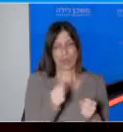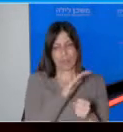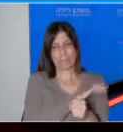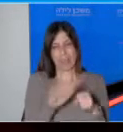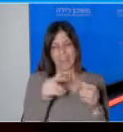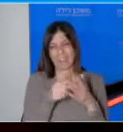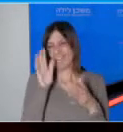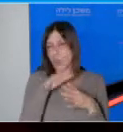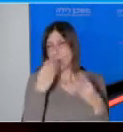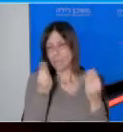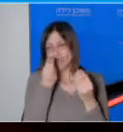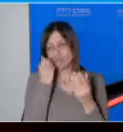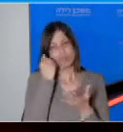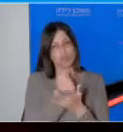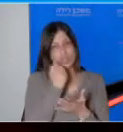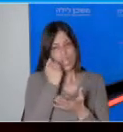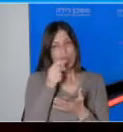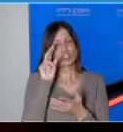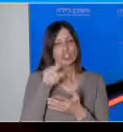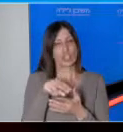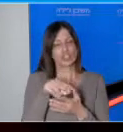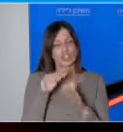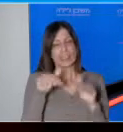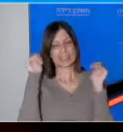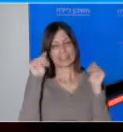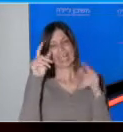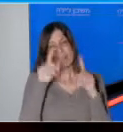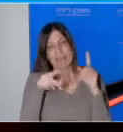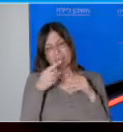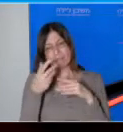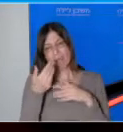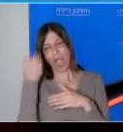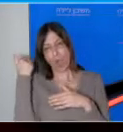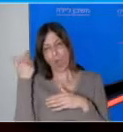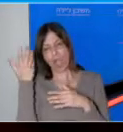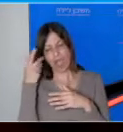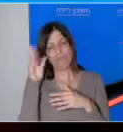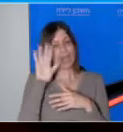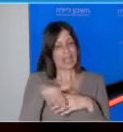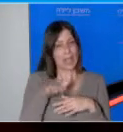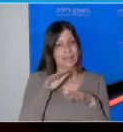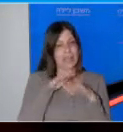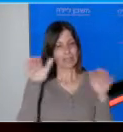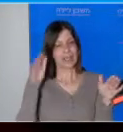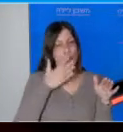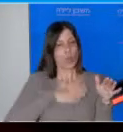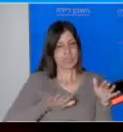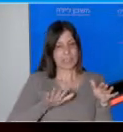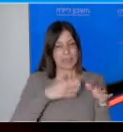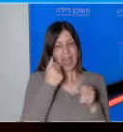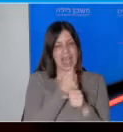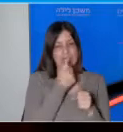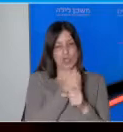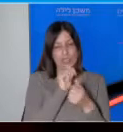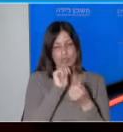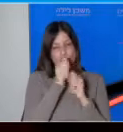כי גם כשמשהו כבר מאושר, יש איזושהי נסיגה לפעמים אחורה, אבל בהחלט גם בנתב"ג רוצים לעשות איזה